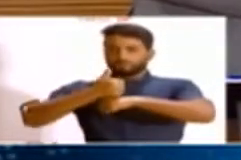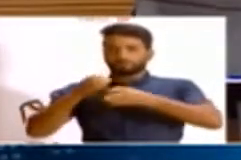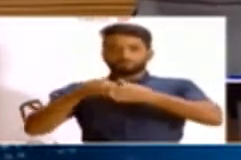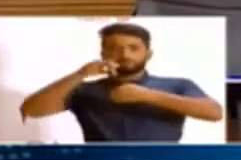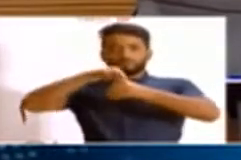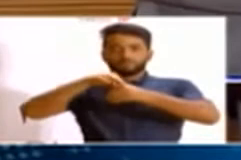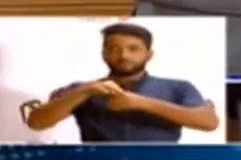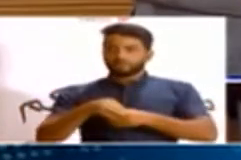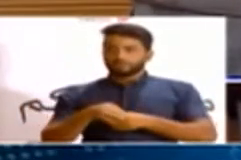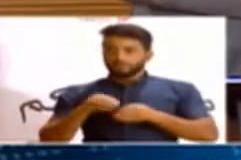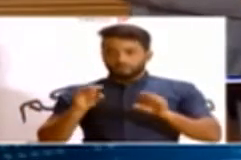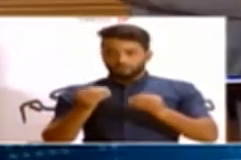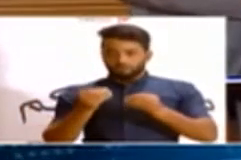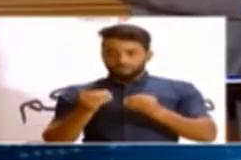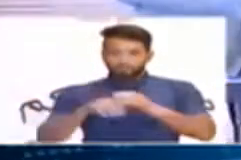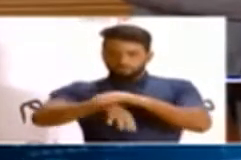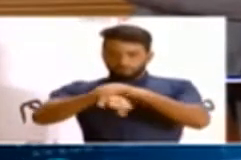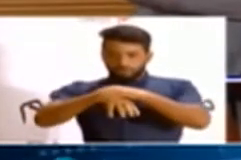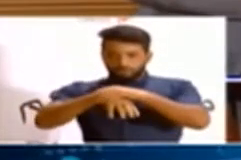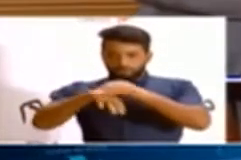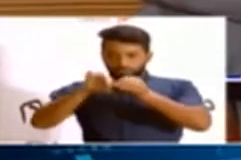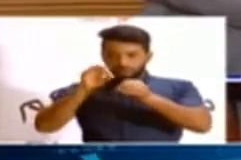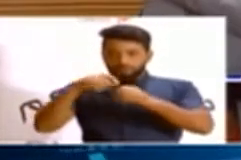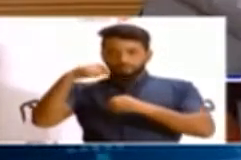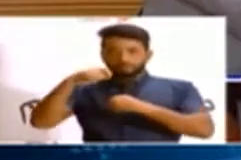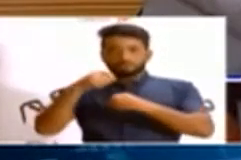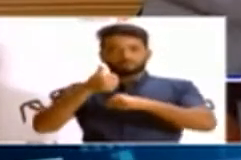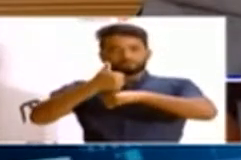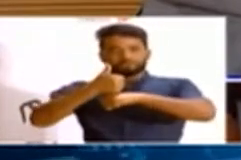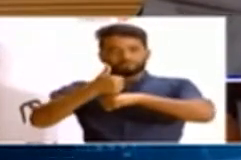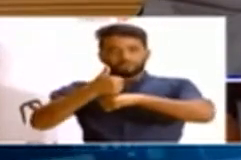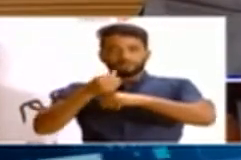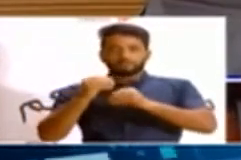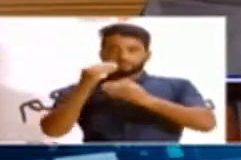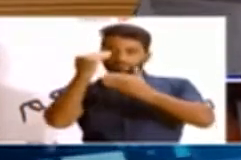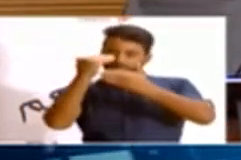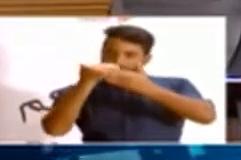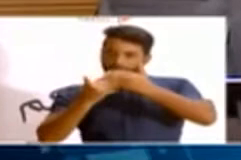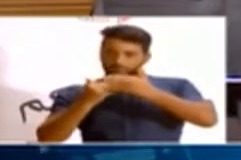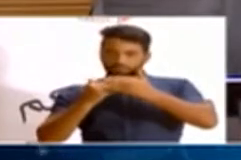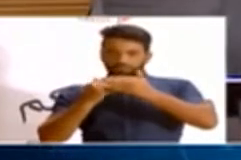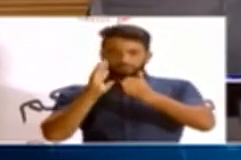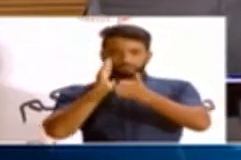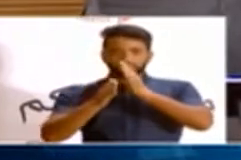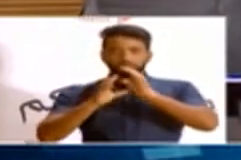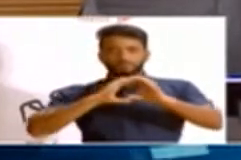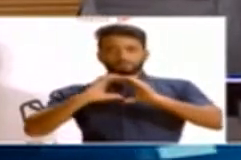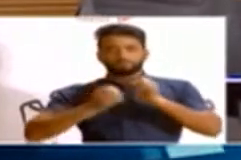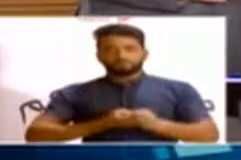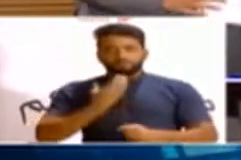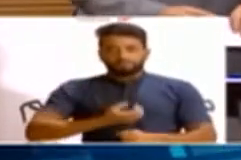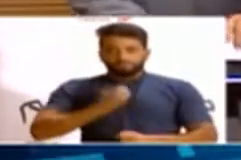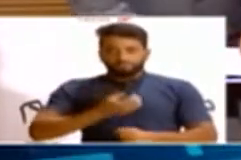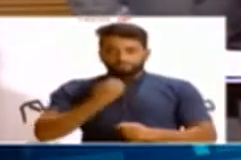أعتقد أنه الانتخابات لا تقتصر على مناظرة تلفزيونية أو ظهور تلفزيوني أو تقديم